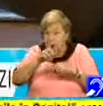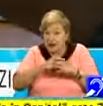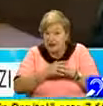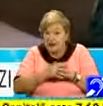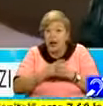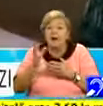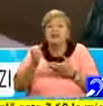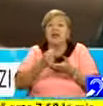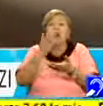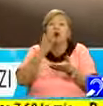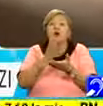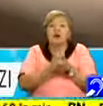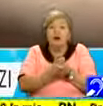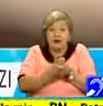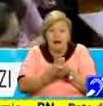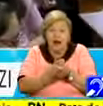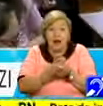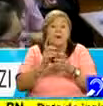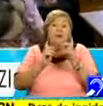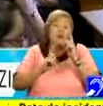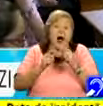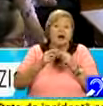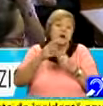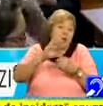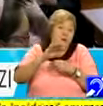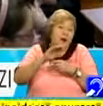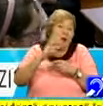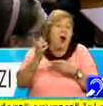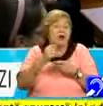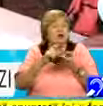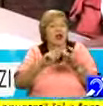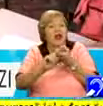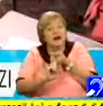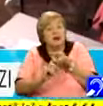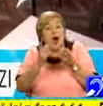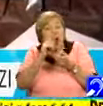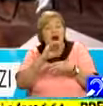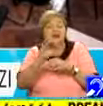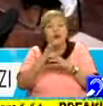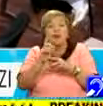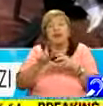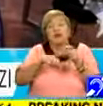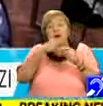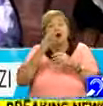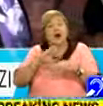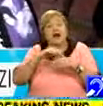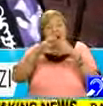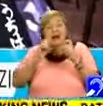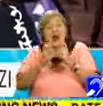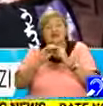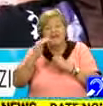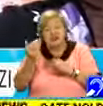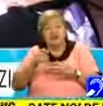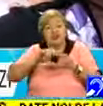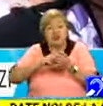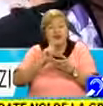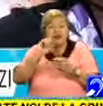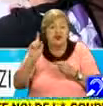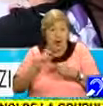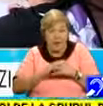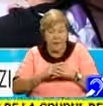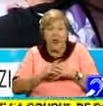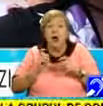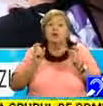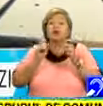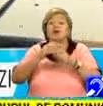lua deciderea trecerii în online și a celorlalte clase. Ministrul Educației sublinia importanța respectării măsurilor de protecție